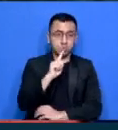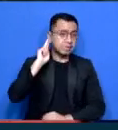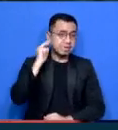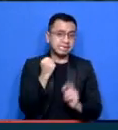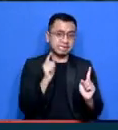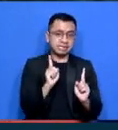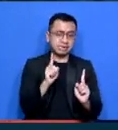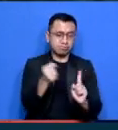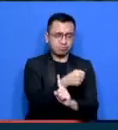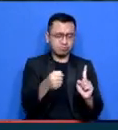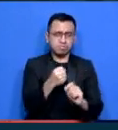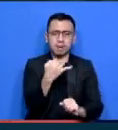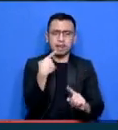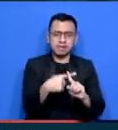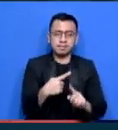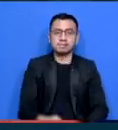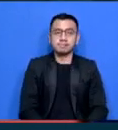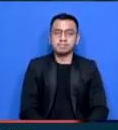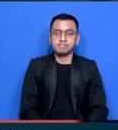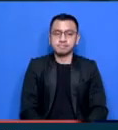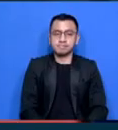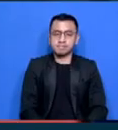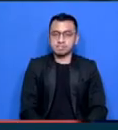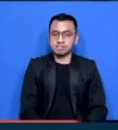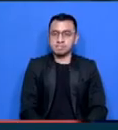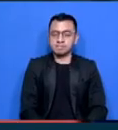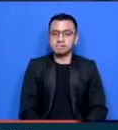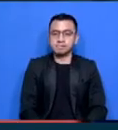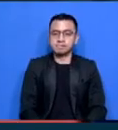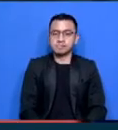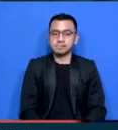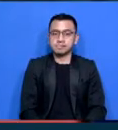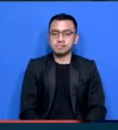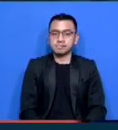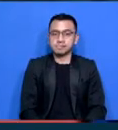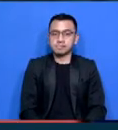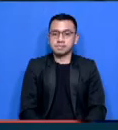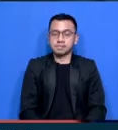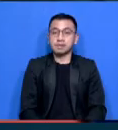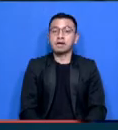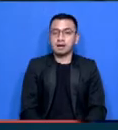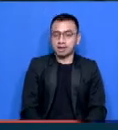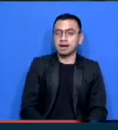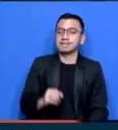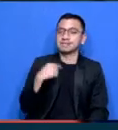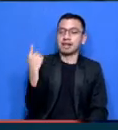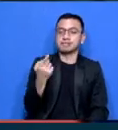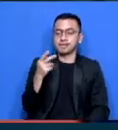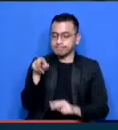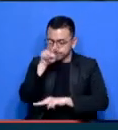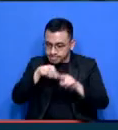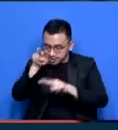istrinyaan dari 2001 jadi kita dalamin dari hasil penyelidikan dan penyelidikan yang kita lakukan Mas